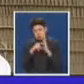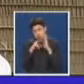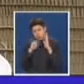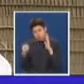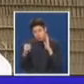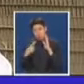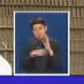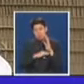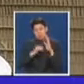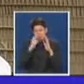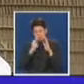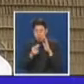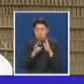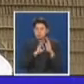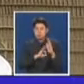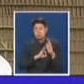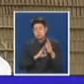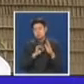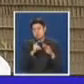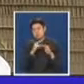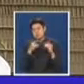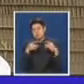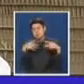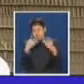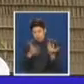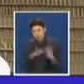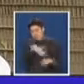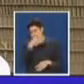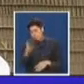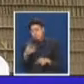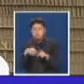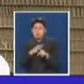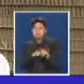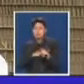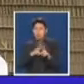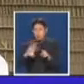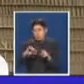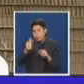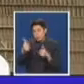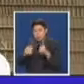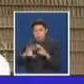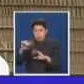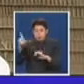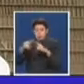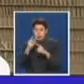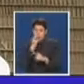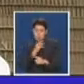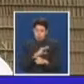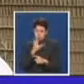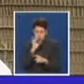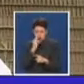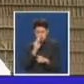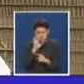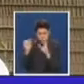ยผมว่าสถานการณ์อย่างนั้นเนี่ยไม่ค่อยเหมาะเท่าไหร่นะครับแต่ว่าหลังจากนั้นมาเนี่ยก็ดูว่าดีขึ้นโดยลำดับนะครับแต่ก็ต้องจับตาดูต่อไปเพราะว่